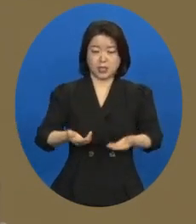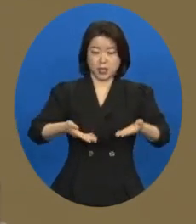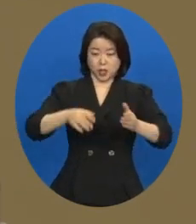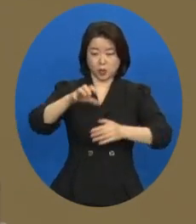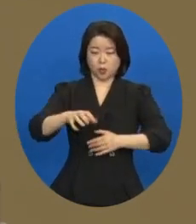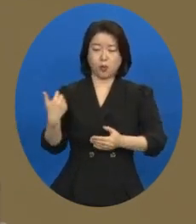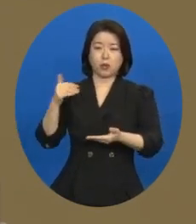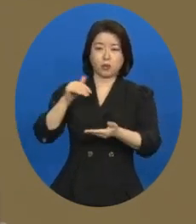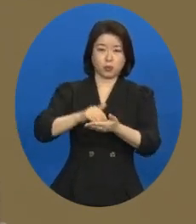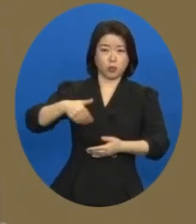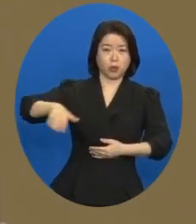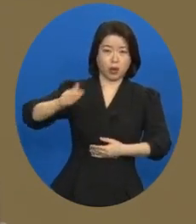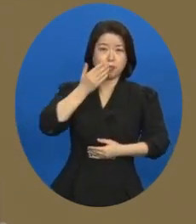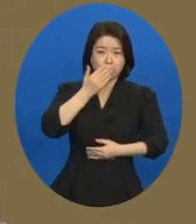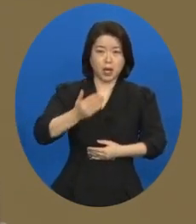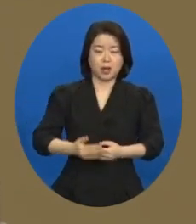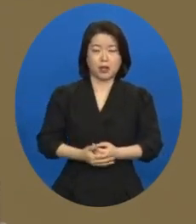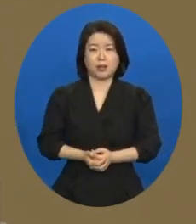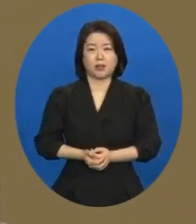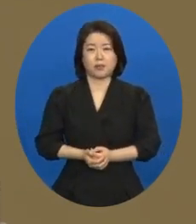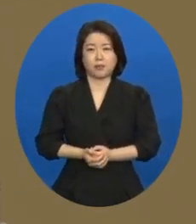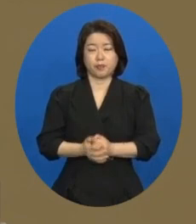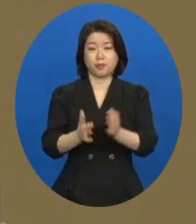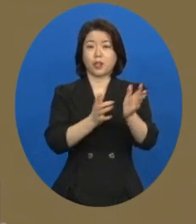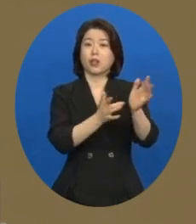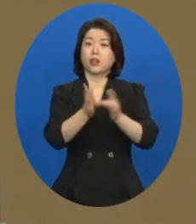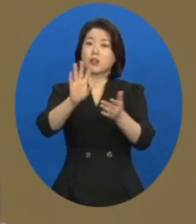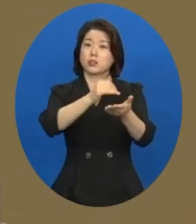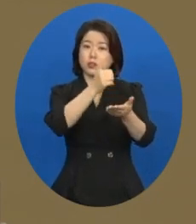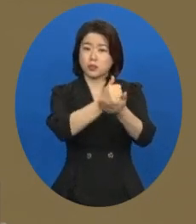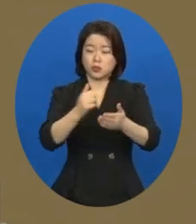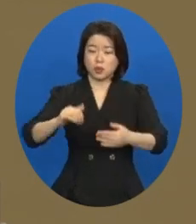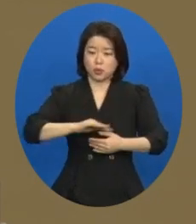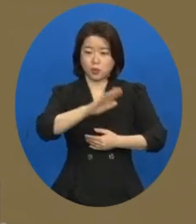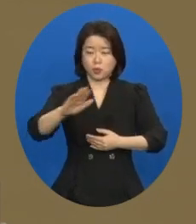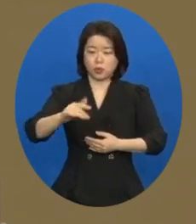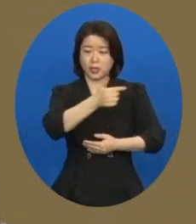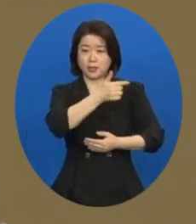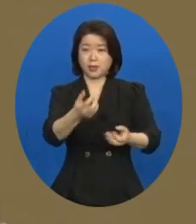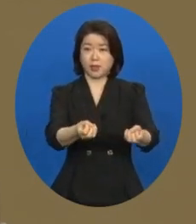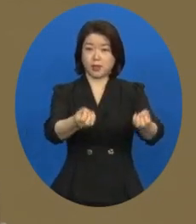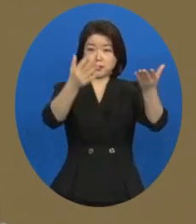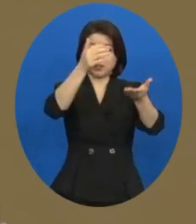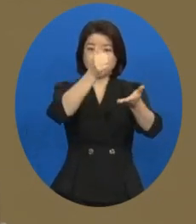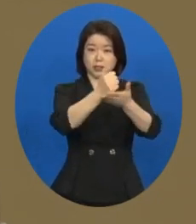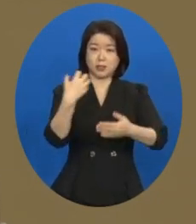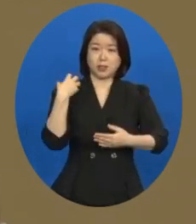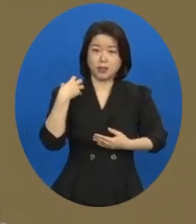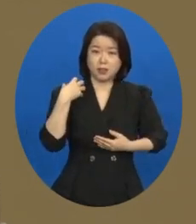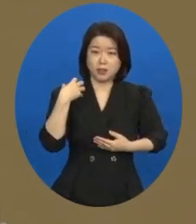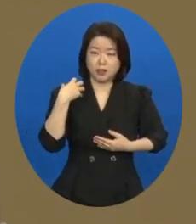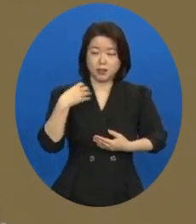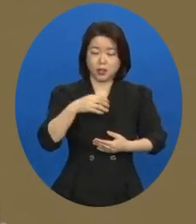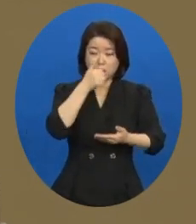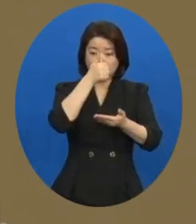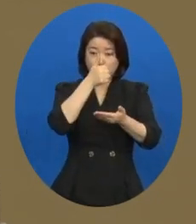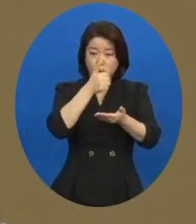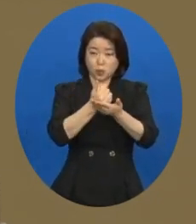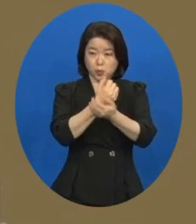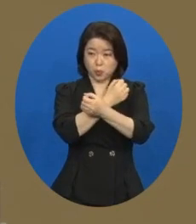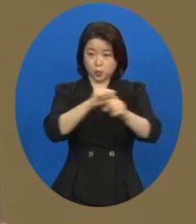수가 있었습니다. 예수 그리스도께서 우리의 대제사장이십니다.